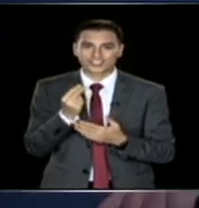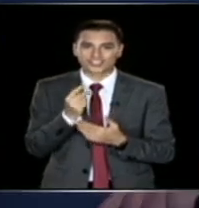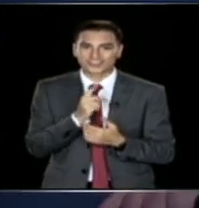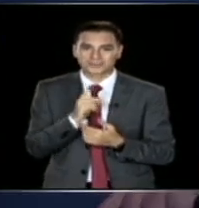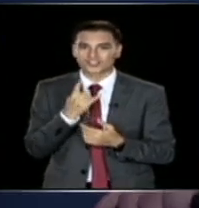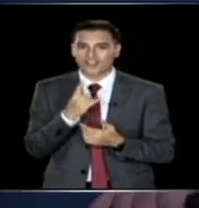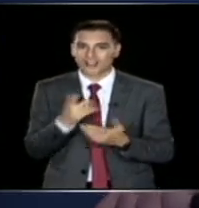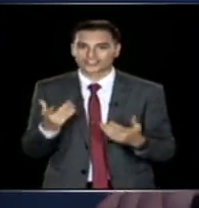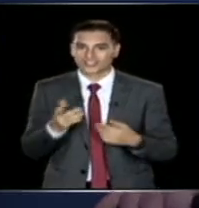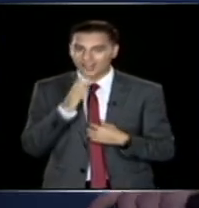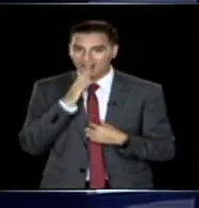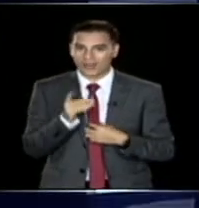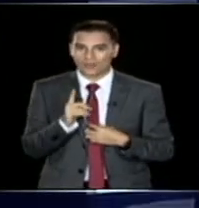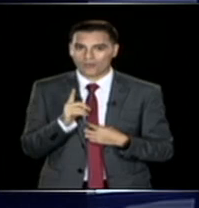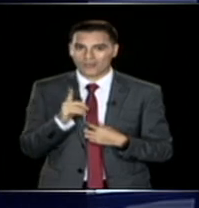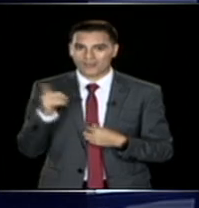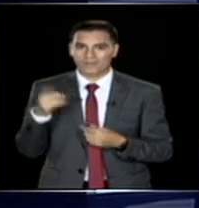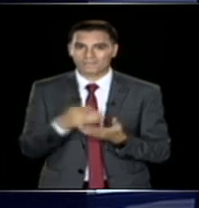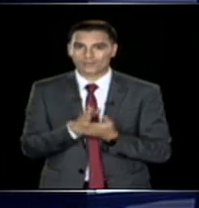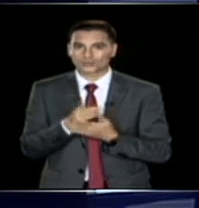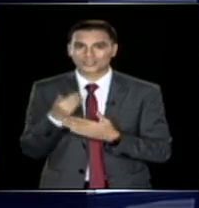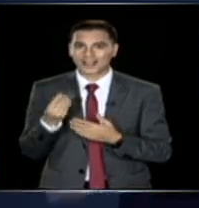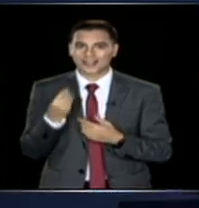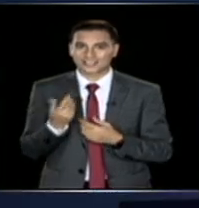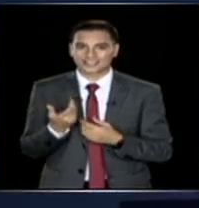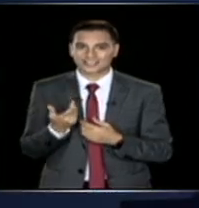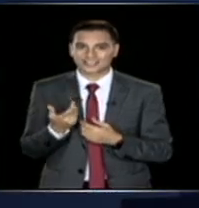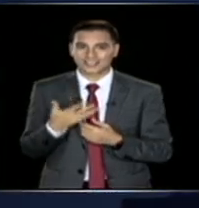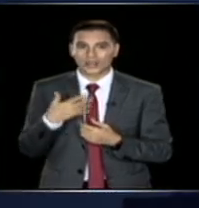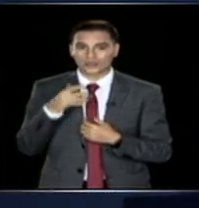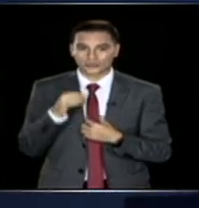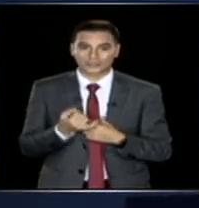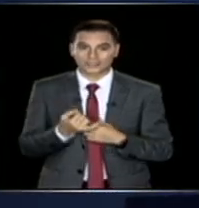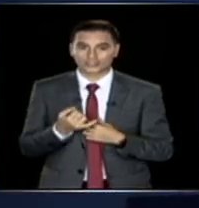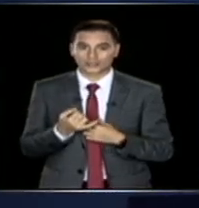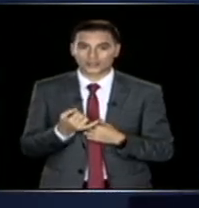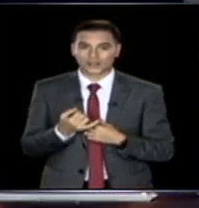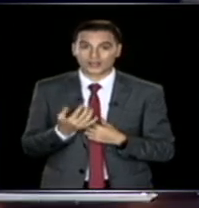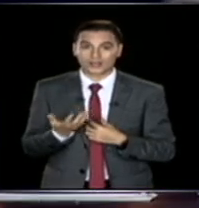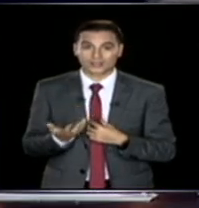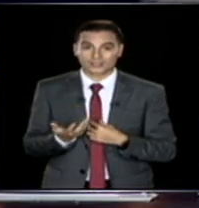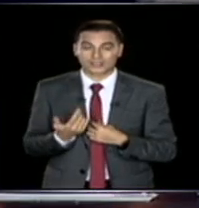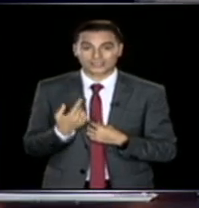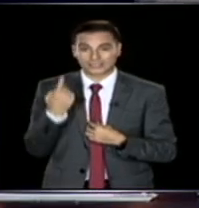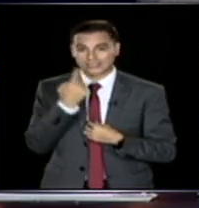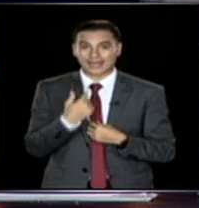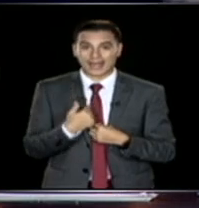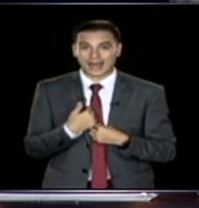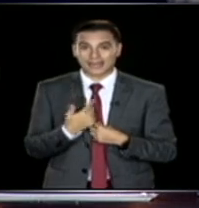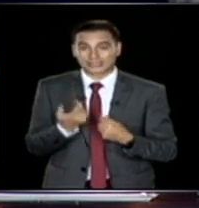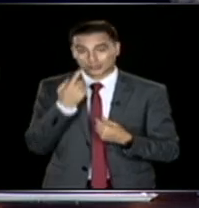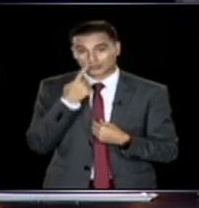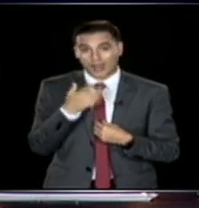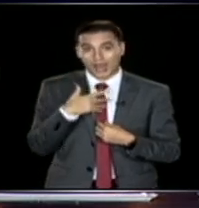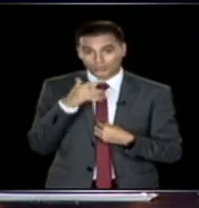10 نقط. لسه البوستة ما عندهمش نقط. عايزين ناخد الجوكر ولا إيه؟ أنت بتسأليني أنا؟ قولي